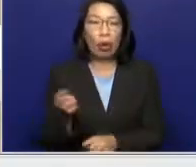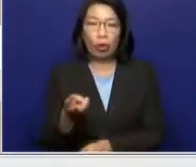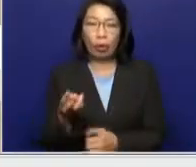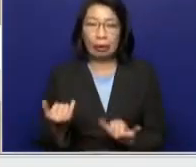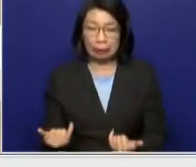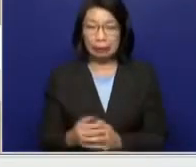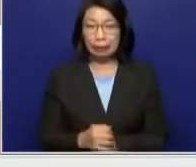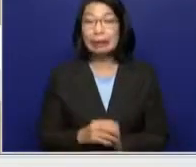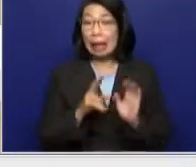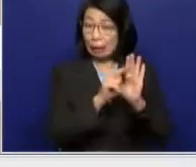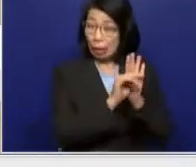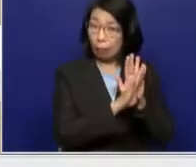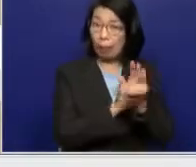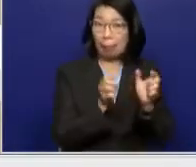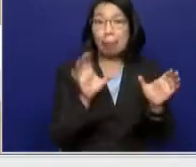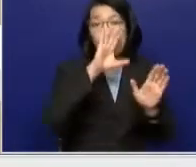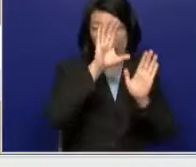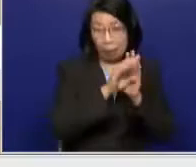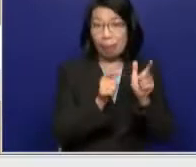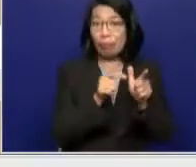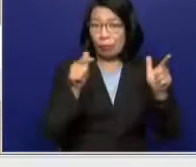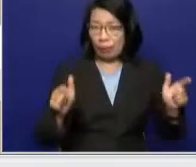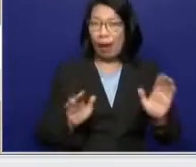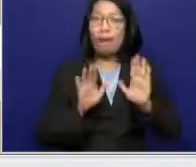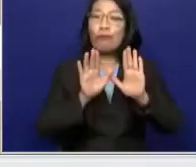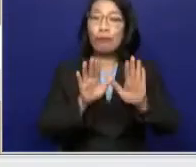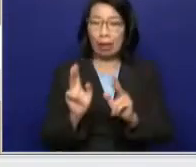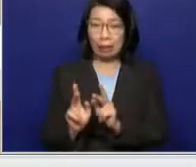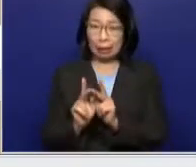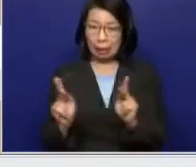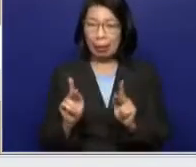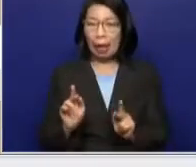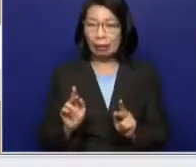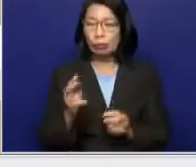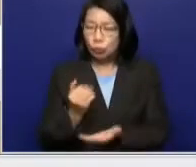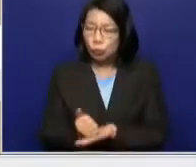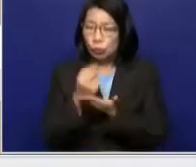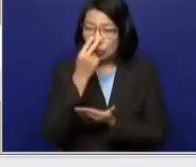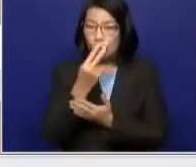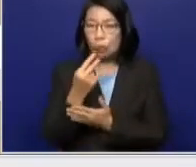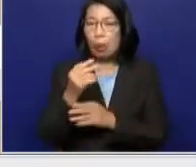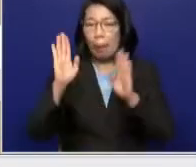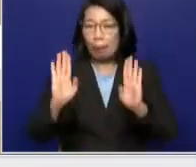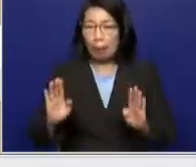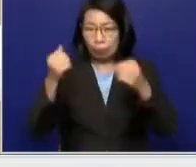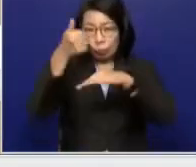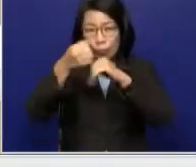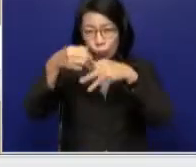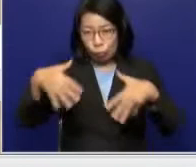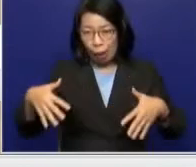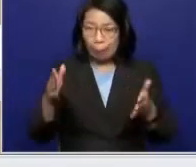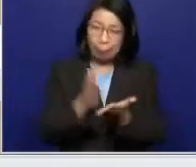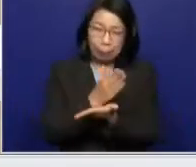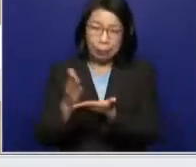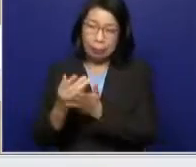ใหญ่นะครับก็ฝากกรรมธิการที่จะตั้งขึ้นว่าให้ช่วยดูโครงสร้างด้วยว่าสามารถที่จะมีสาย